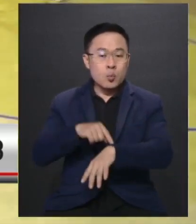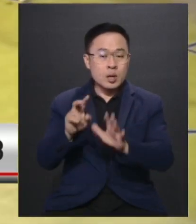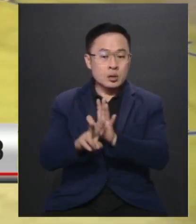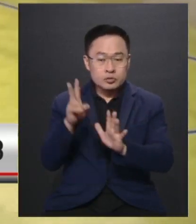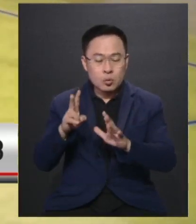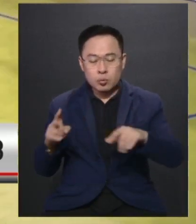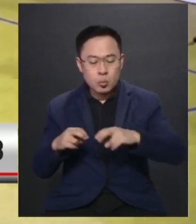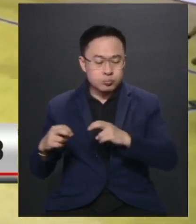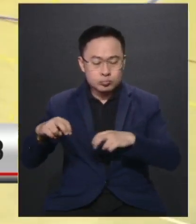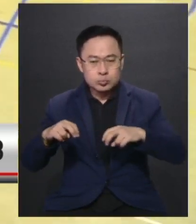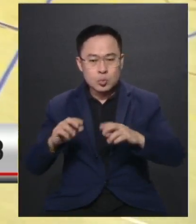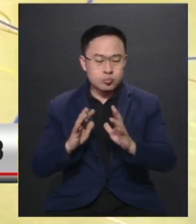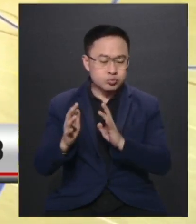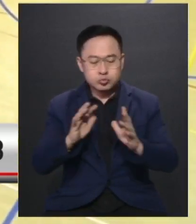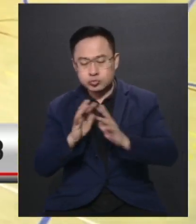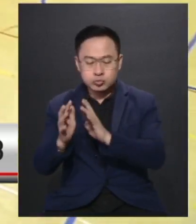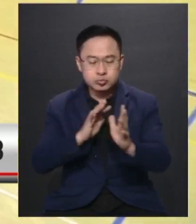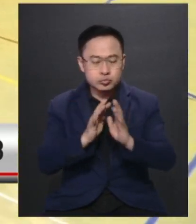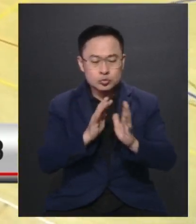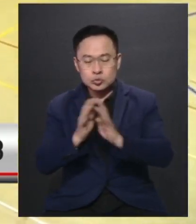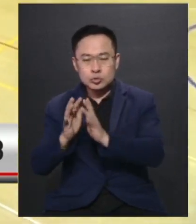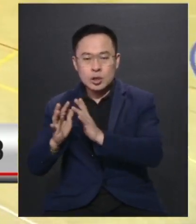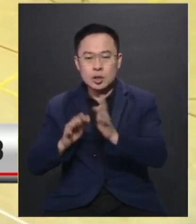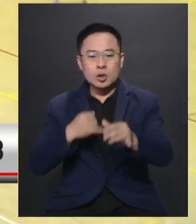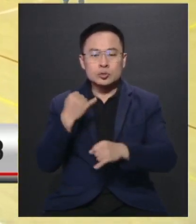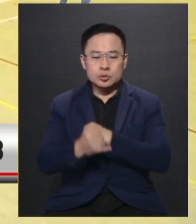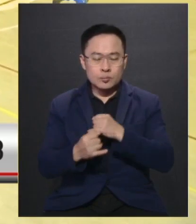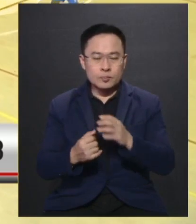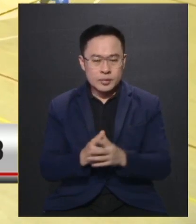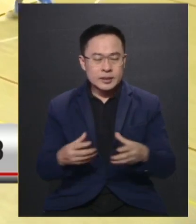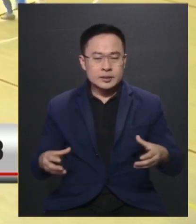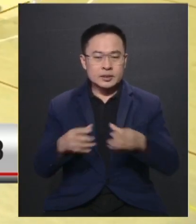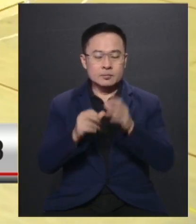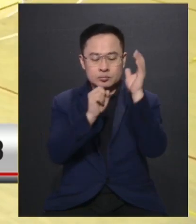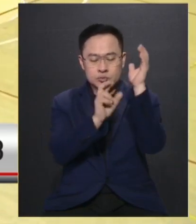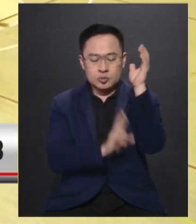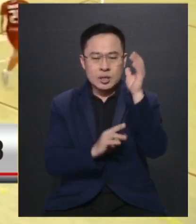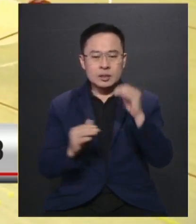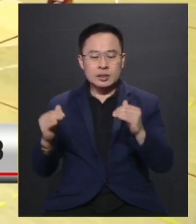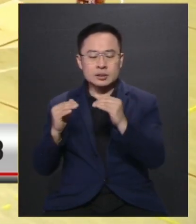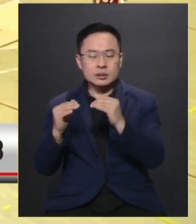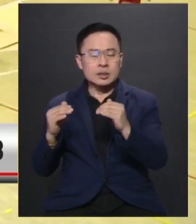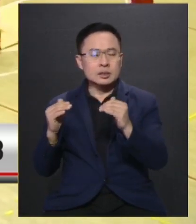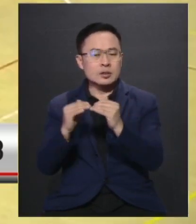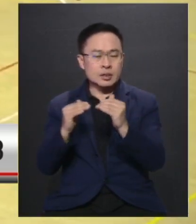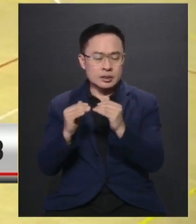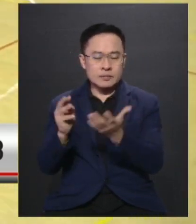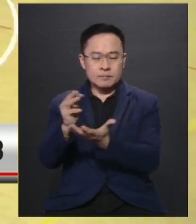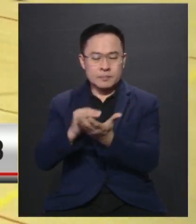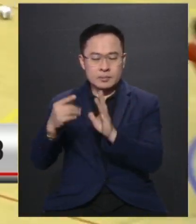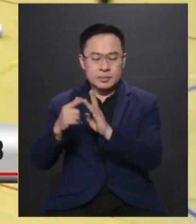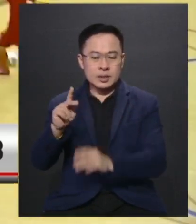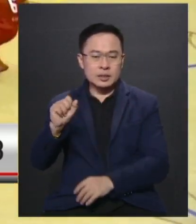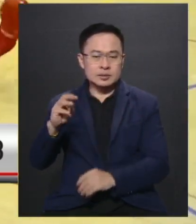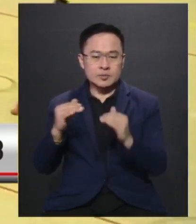ไม่มีทีมใดสามารถทำประตูได้จบเกมเกษมบัณฑิตเอฟซีเปิดบ้านเสมอกับสุราษฎร์ธานี 1ประตูต่อ 1แล้วก็แบ่งกันไปคนละแต้มค่ะ